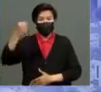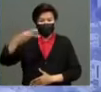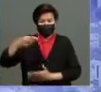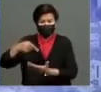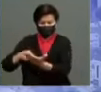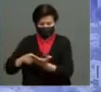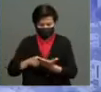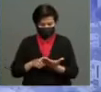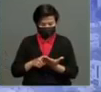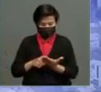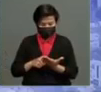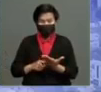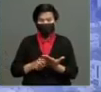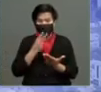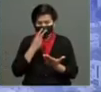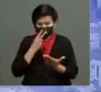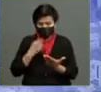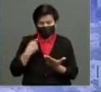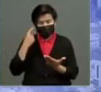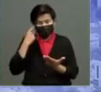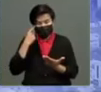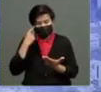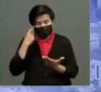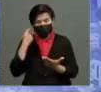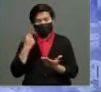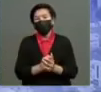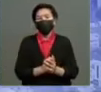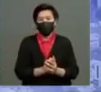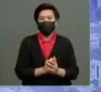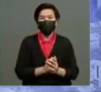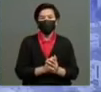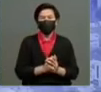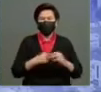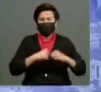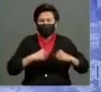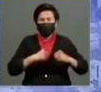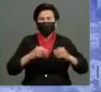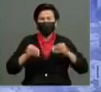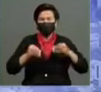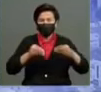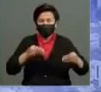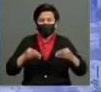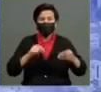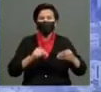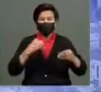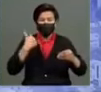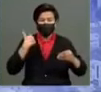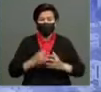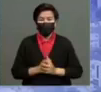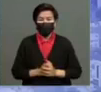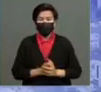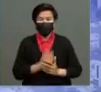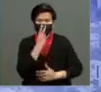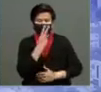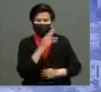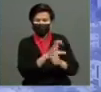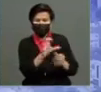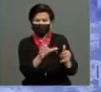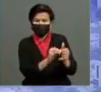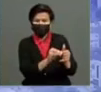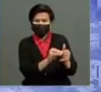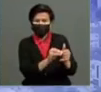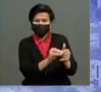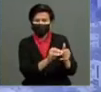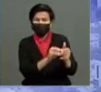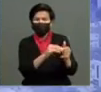คราะห์กัน1ก็คือมาตรการการผ่อนคลายถ้าสถานการณ์ดีขึ้นแน่นอนครับว่าถ้าดีขึ้นแล้วกับปัจจัยเสี่ยงที่เ